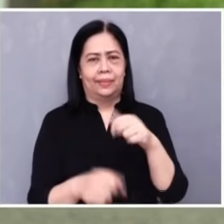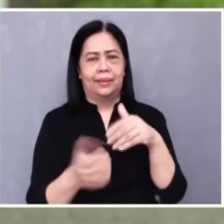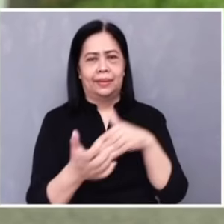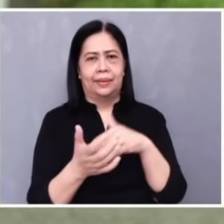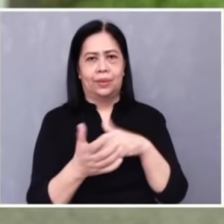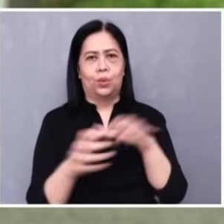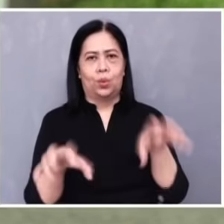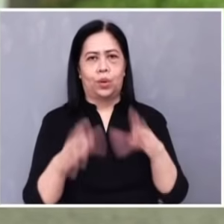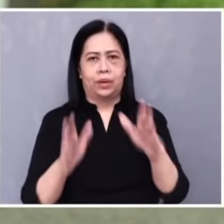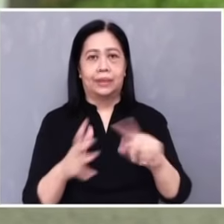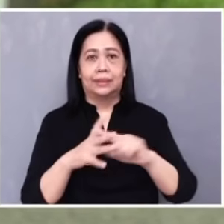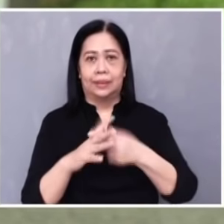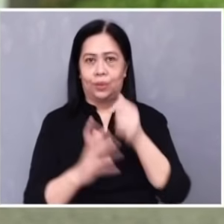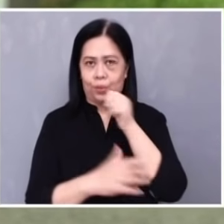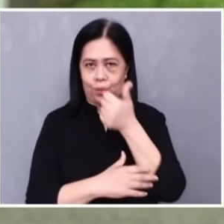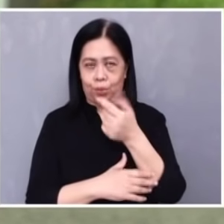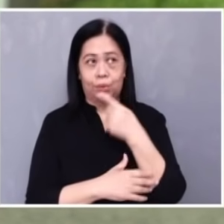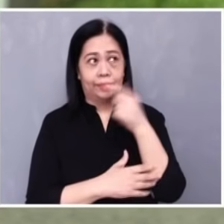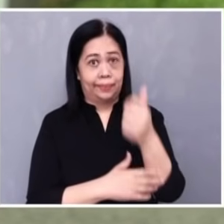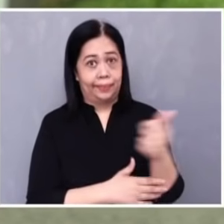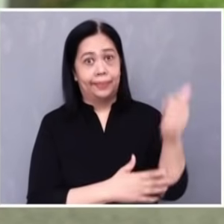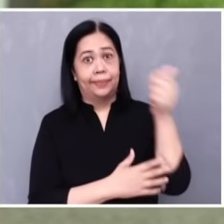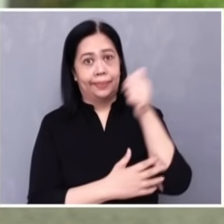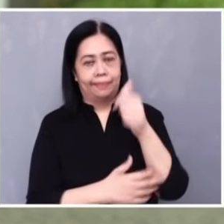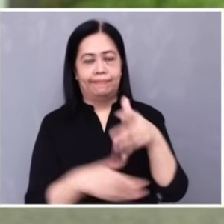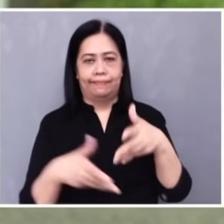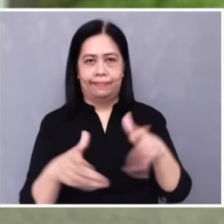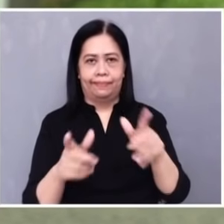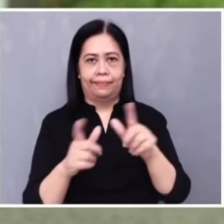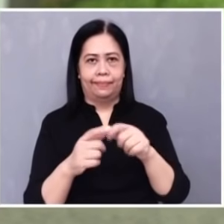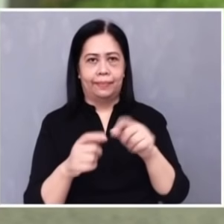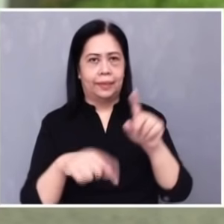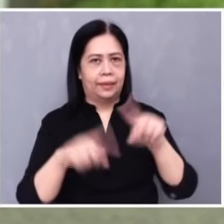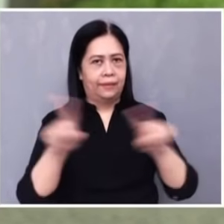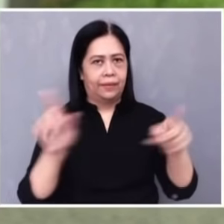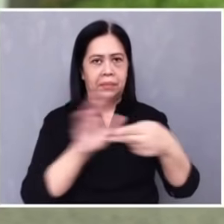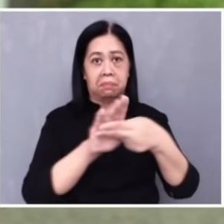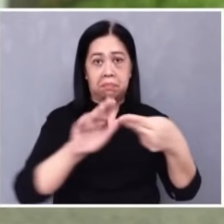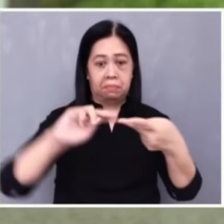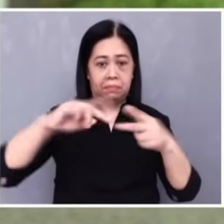bukas. Ayon po sa mga otoridad, papayagang magkaiba ang brand ng booster at